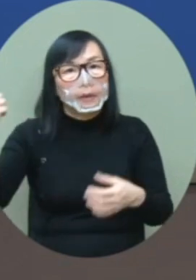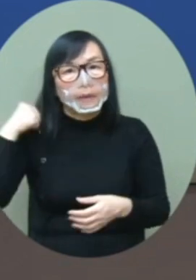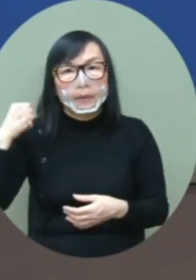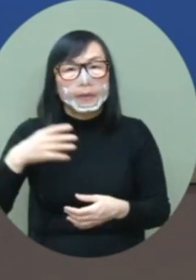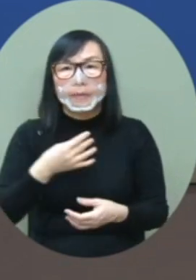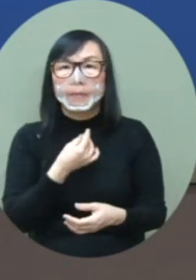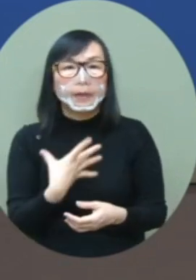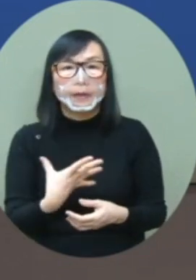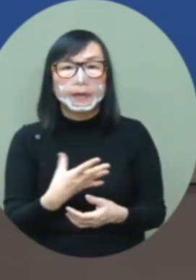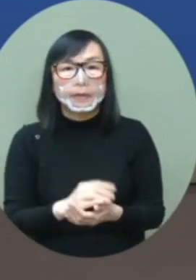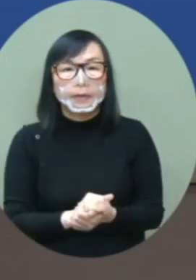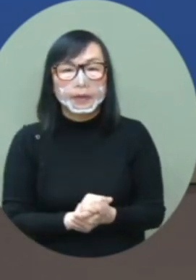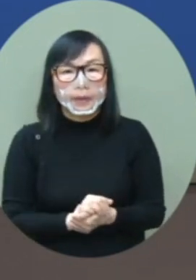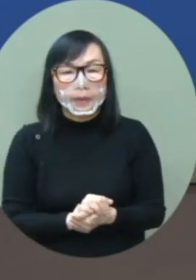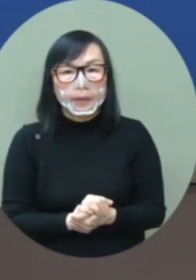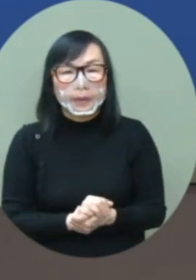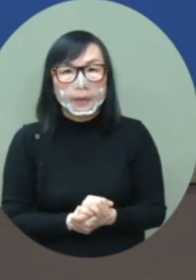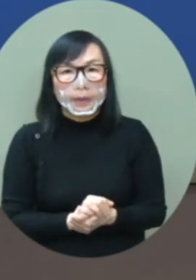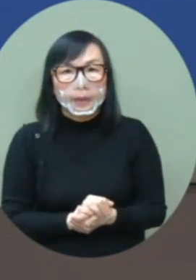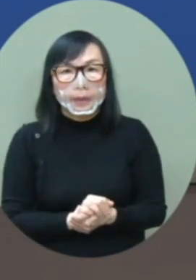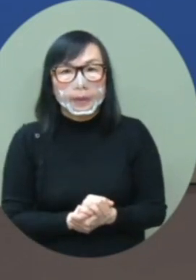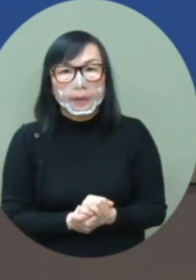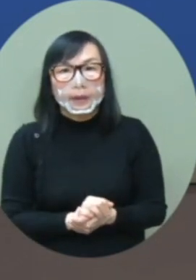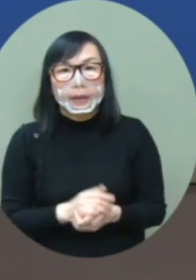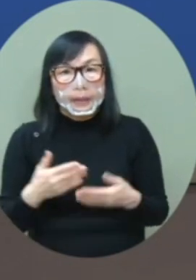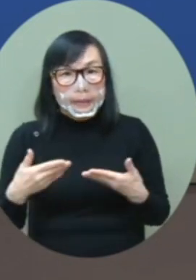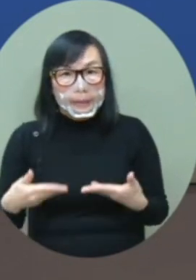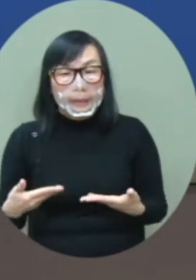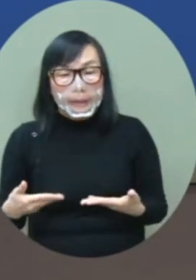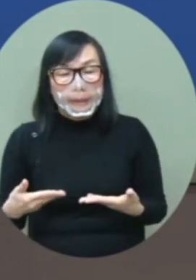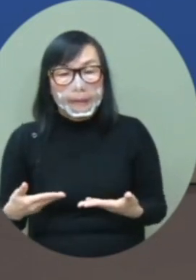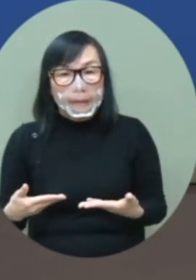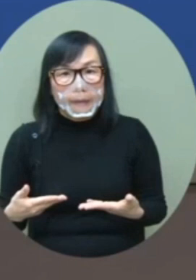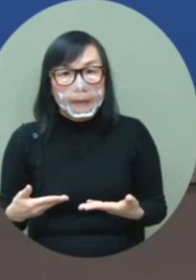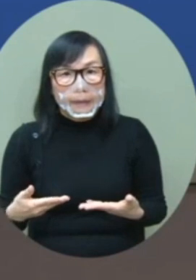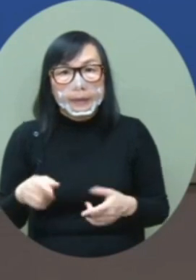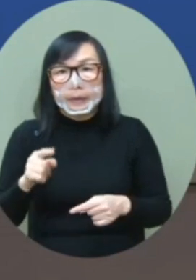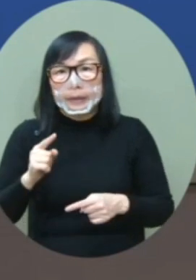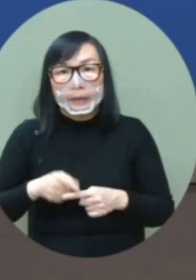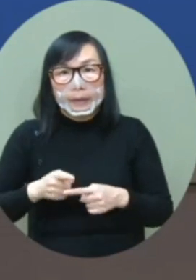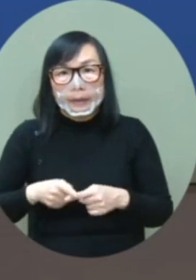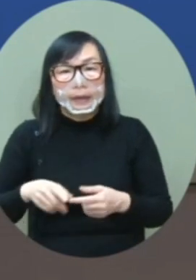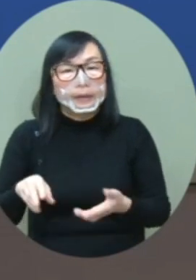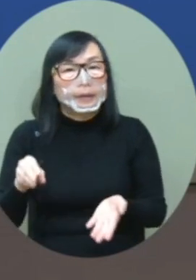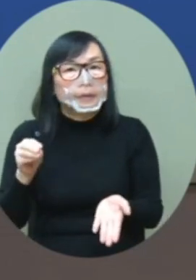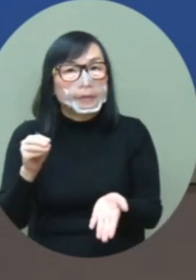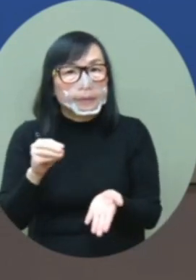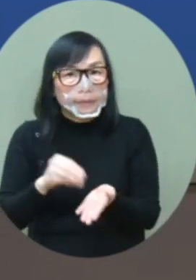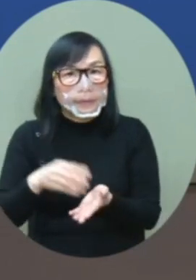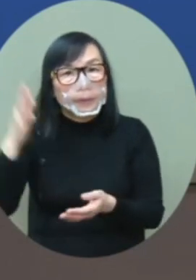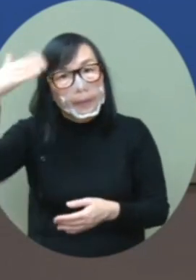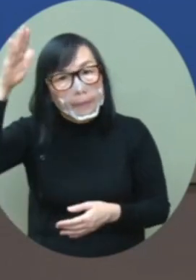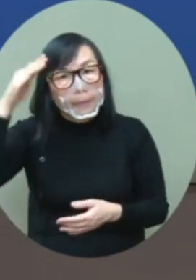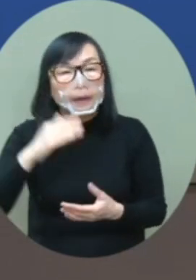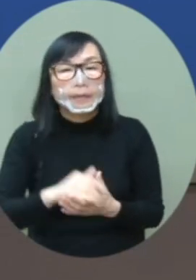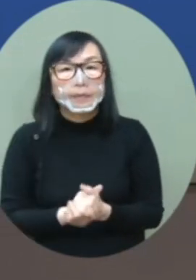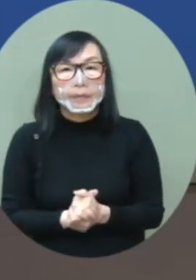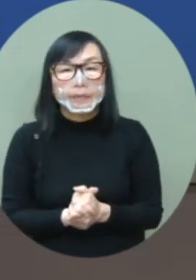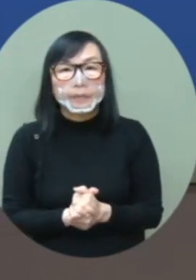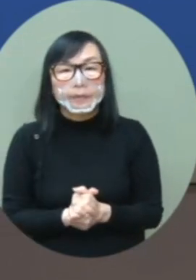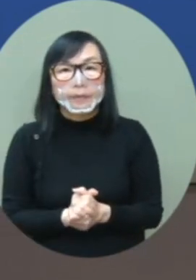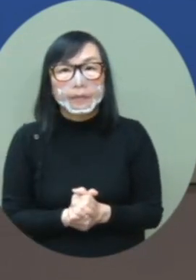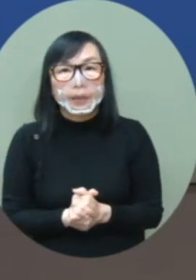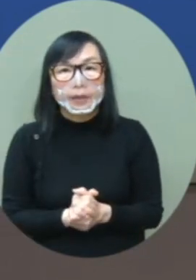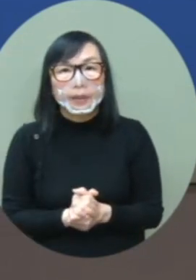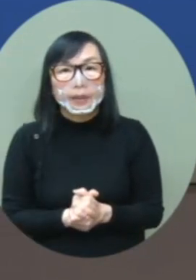平。所以這個是那個現狀，亦都是一個現實，我們必須要理解的。在